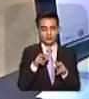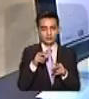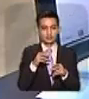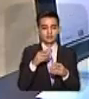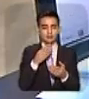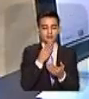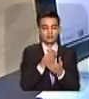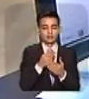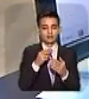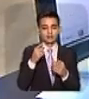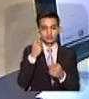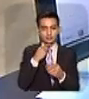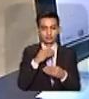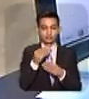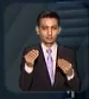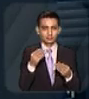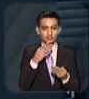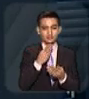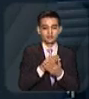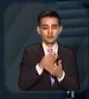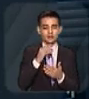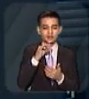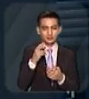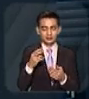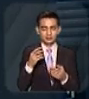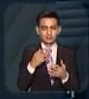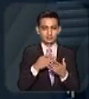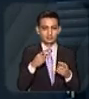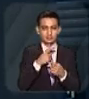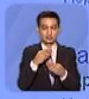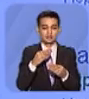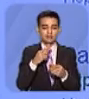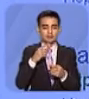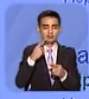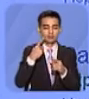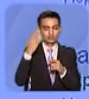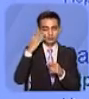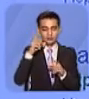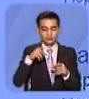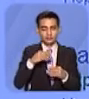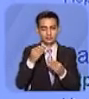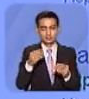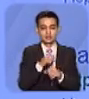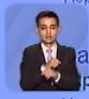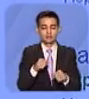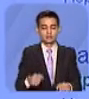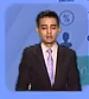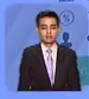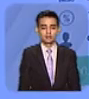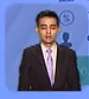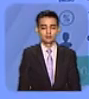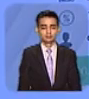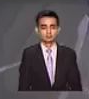и запрашивать свою статистику по задолженности у первого кредитного бюро. Зарина Беремкул, Дидар Елеев, Информбюро,